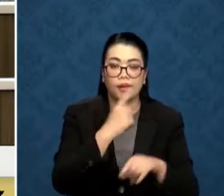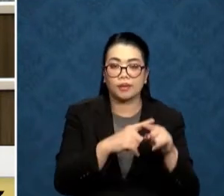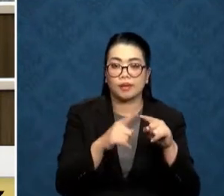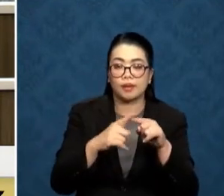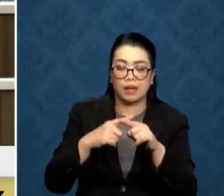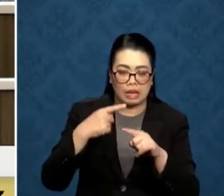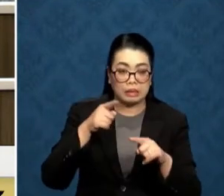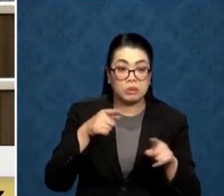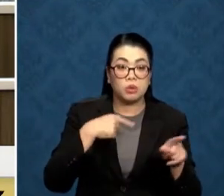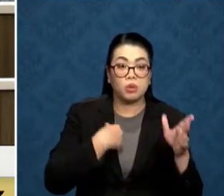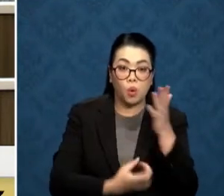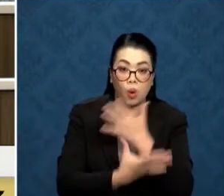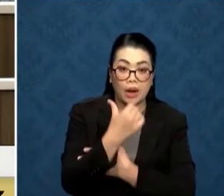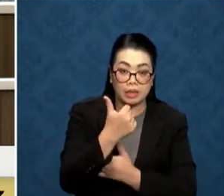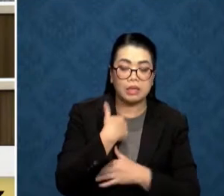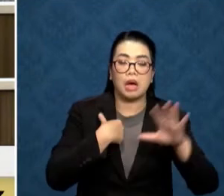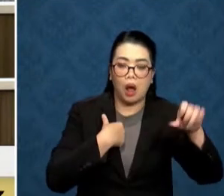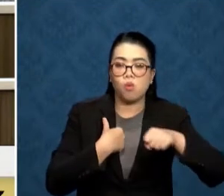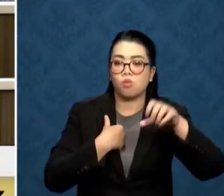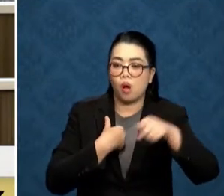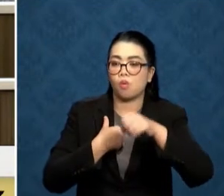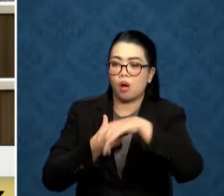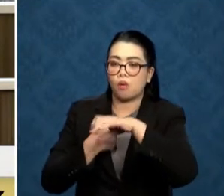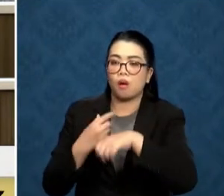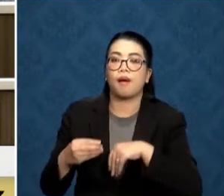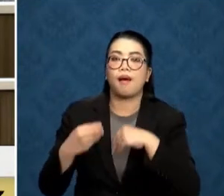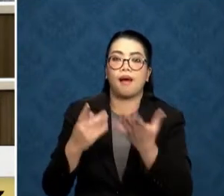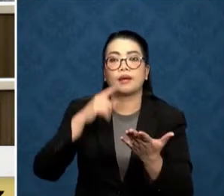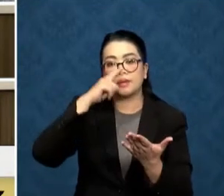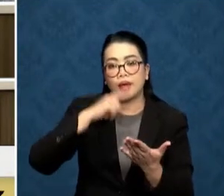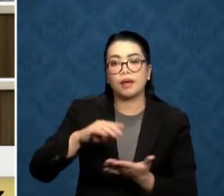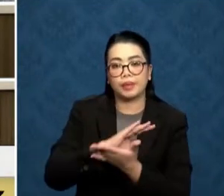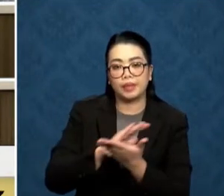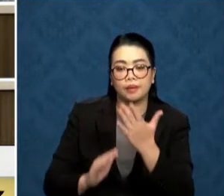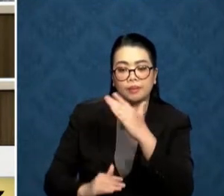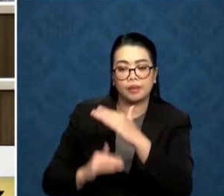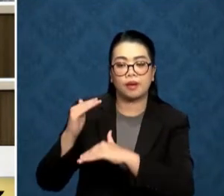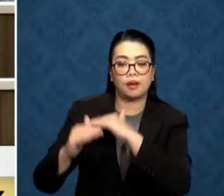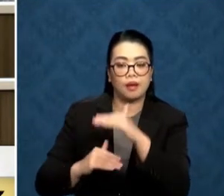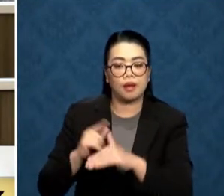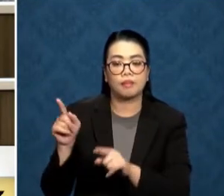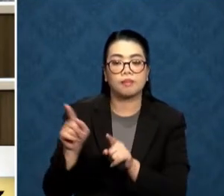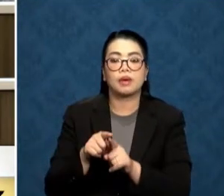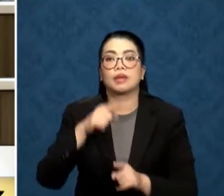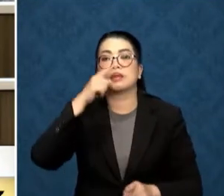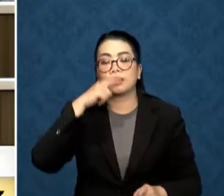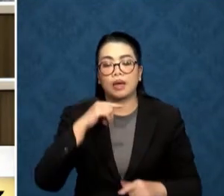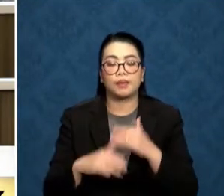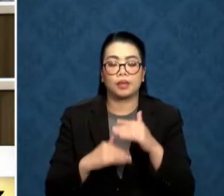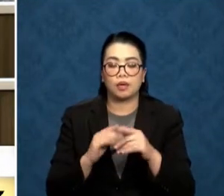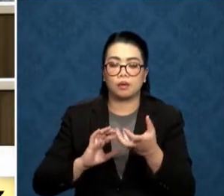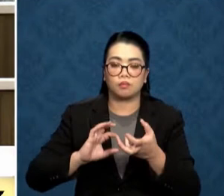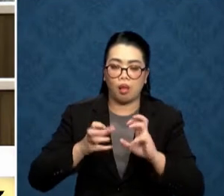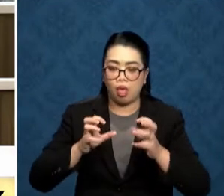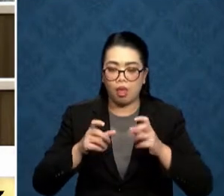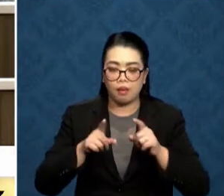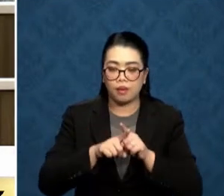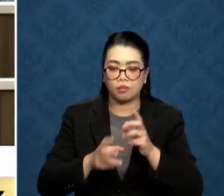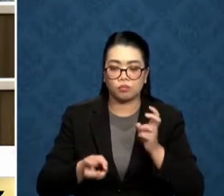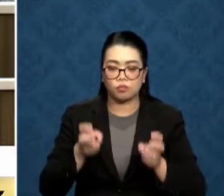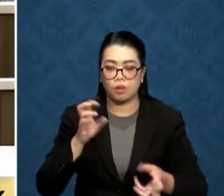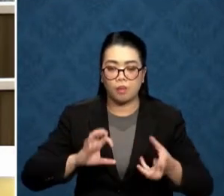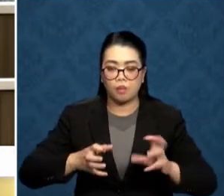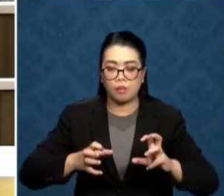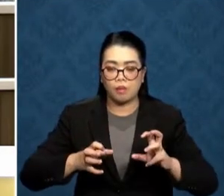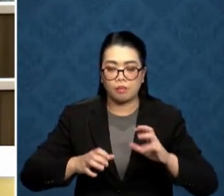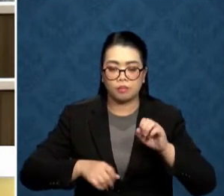าทุกโอกาสที่มีมาให้ประเทศไยเพื่อให้ทุกฟันเฟืองในประเทศนั้น เดินหน้าและทำงานไดอย่เต็ที่คร